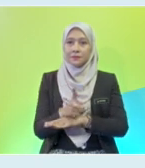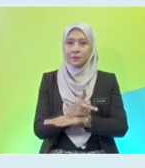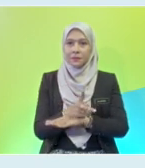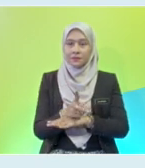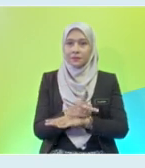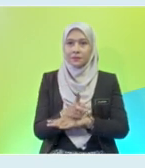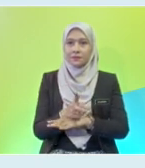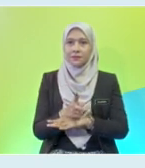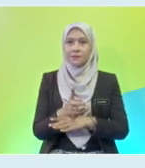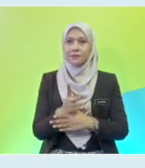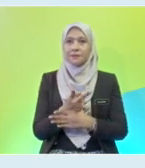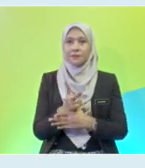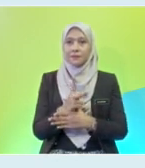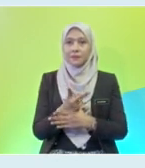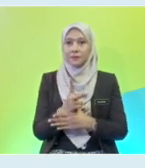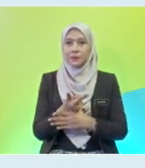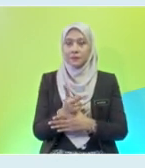ndak mengira kada